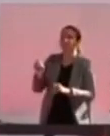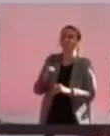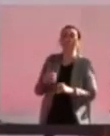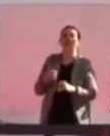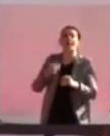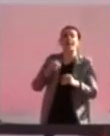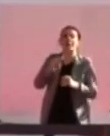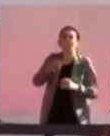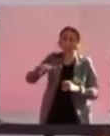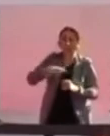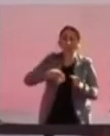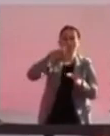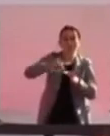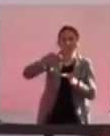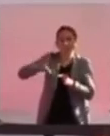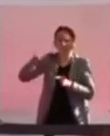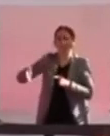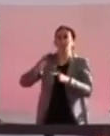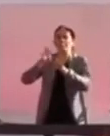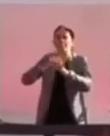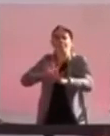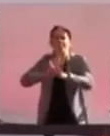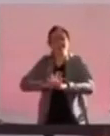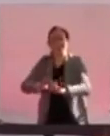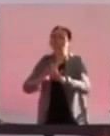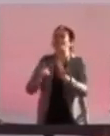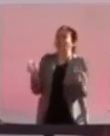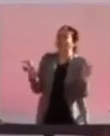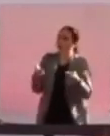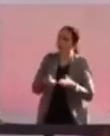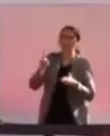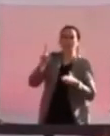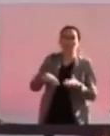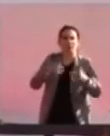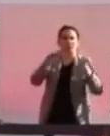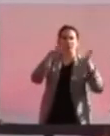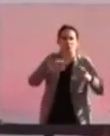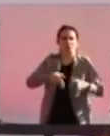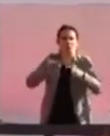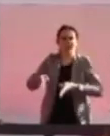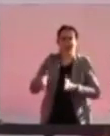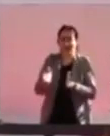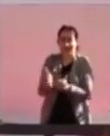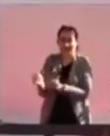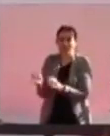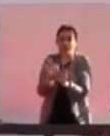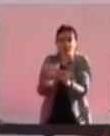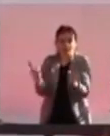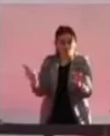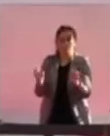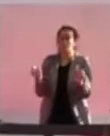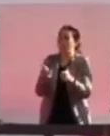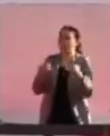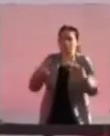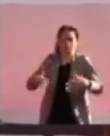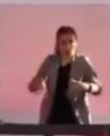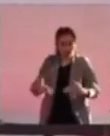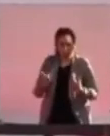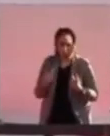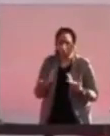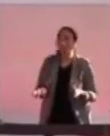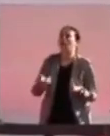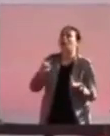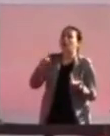interi reparti ospedalieri i risultati sono arrivati sì abbiamo sentito molte promesse sia dal ministero